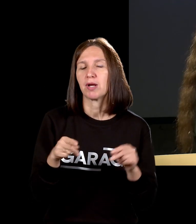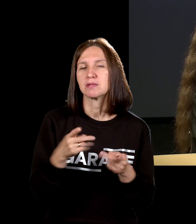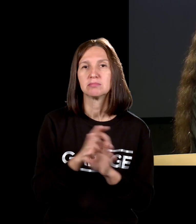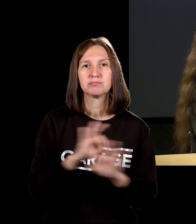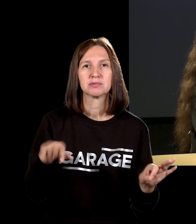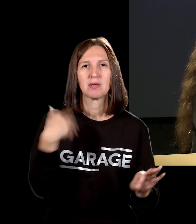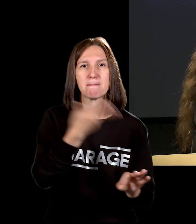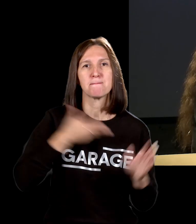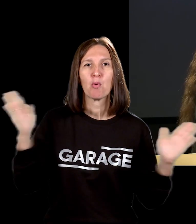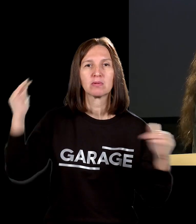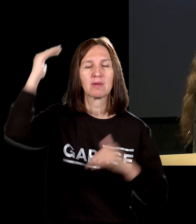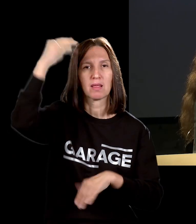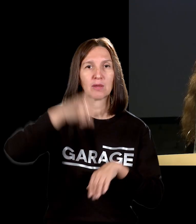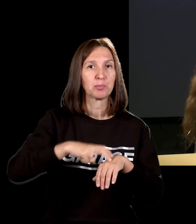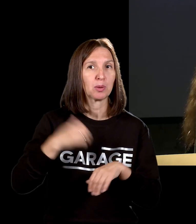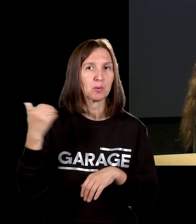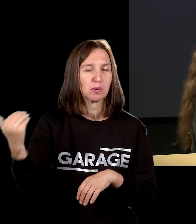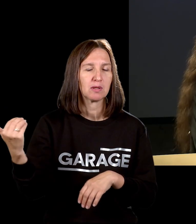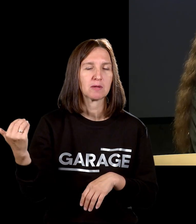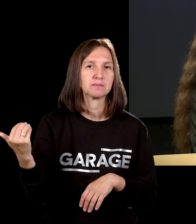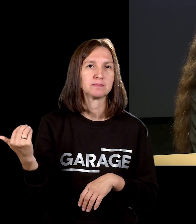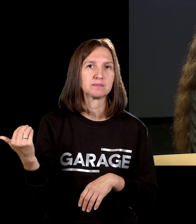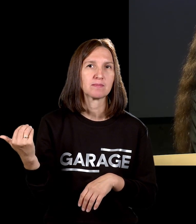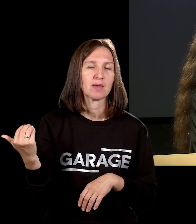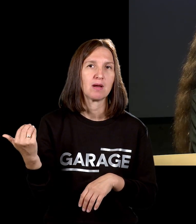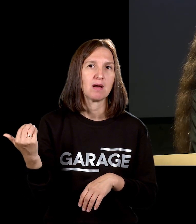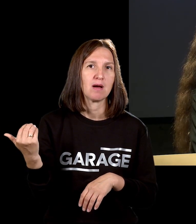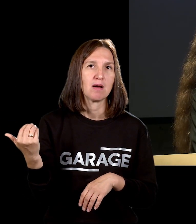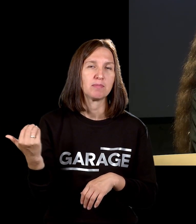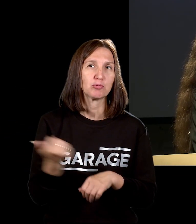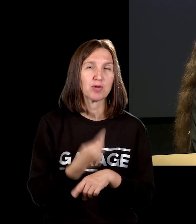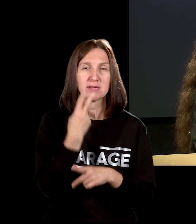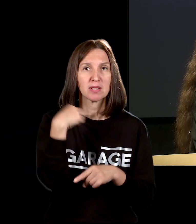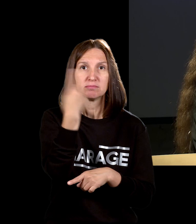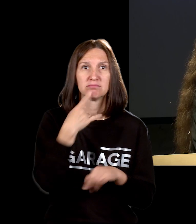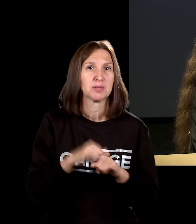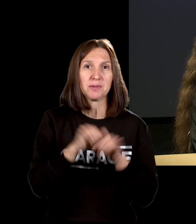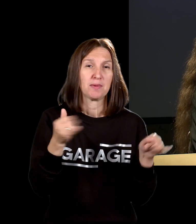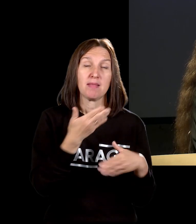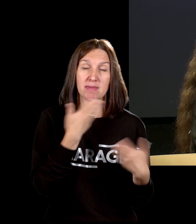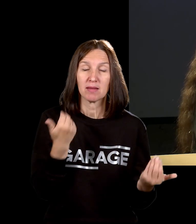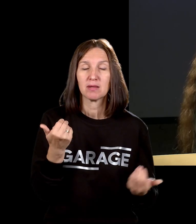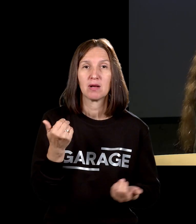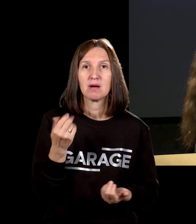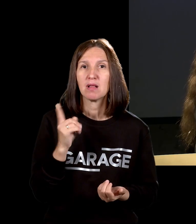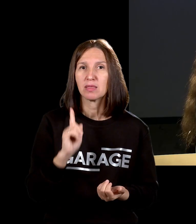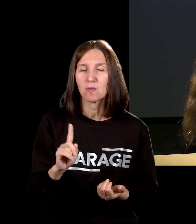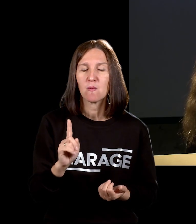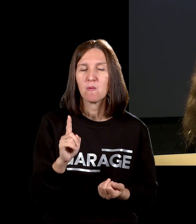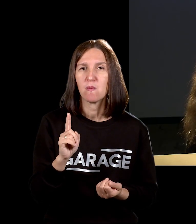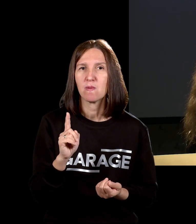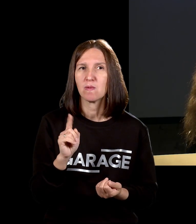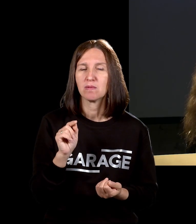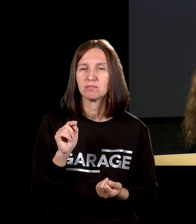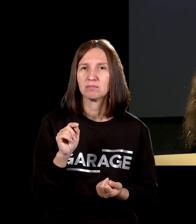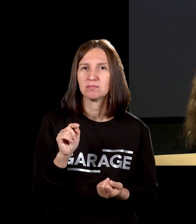где, может быть, не столько гротескный сам по себе, как портрет, сколько представляющий достаточно подчеркнуто жутким образом то, с